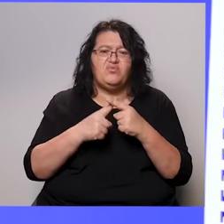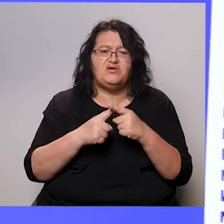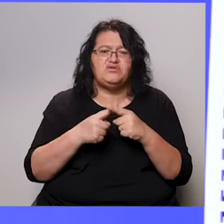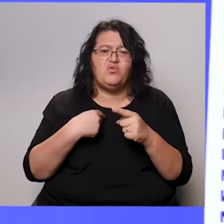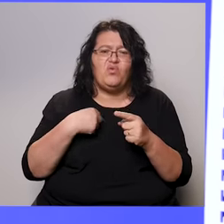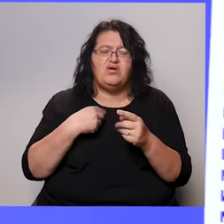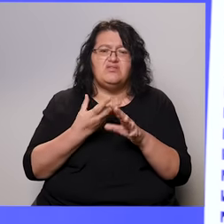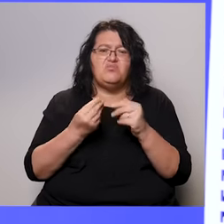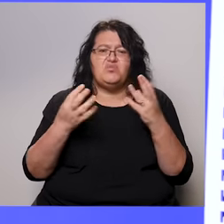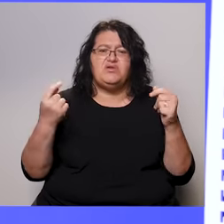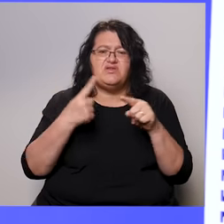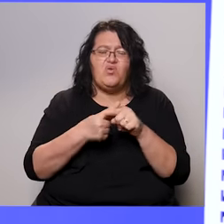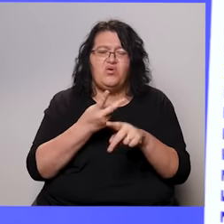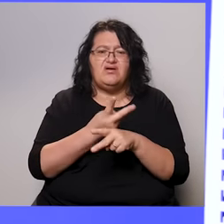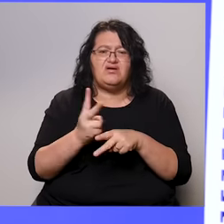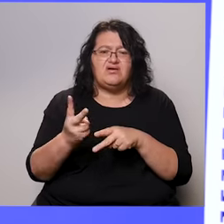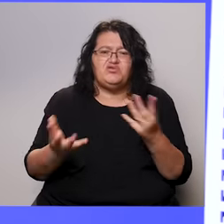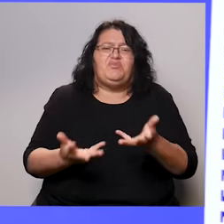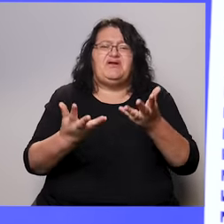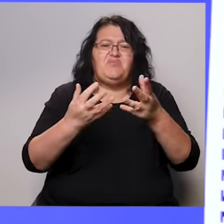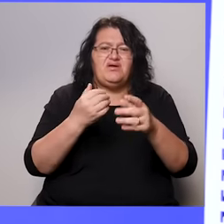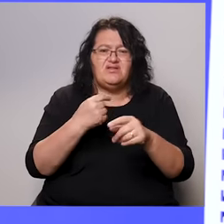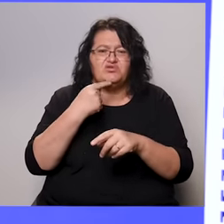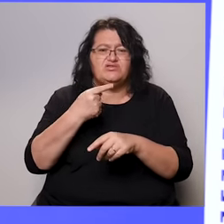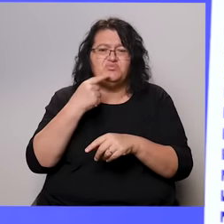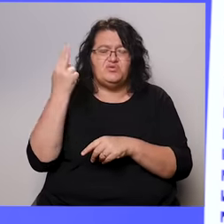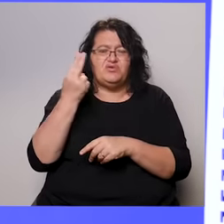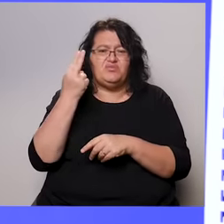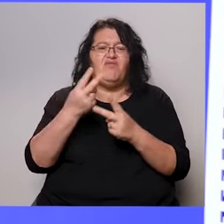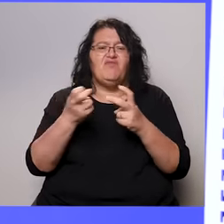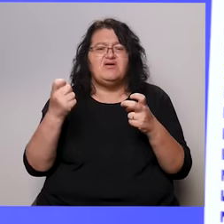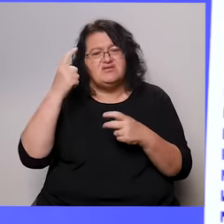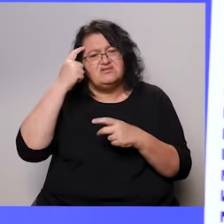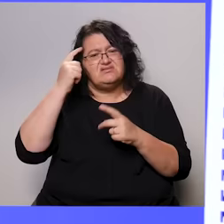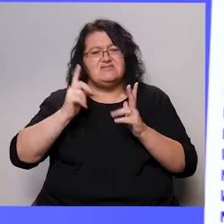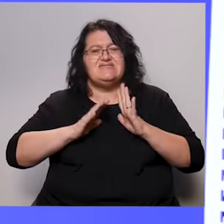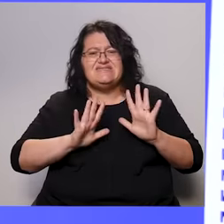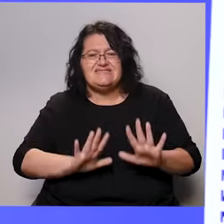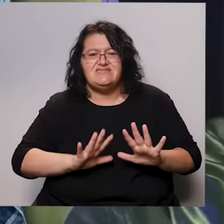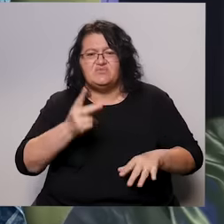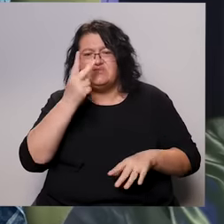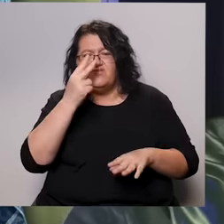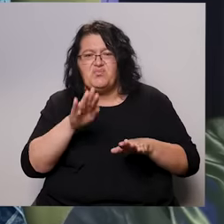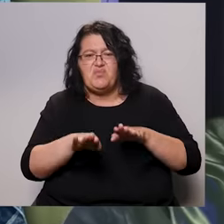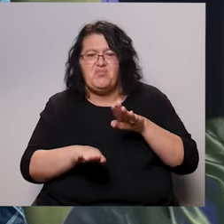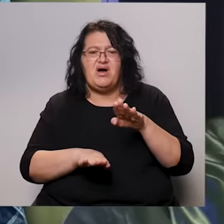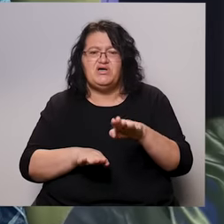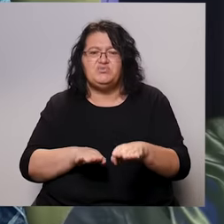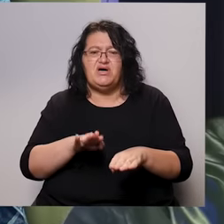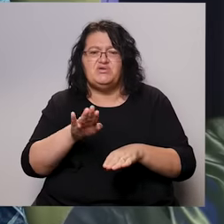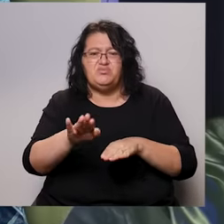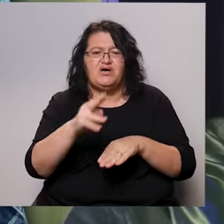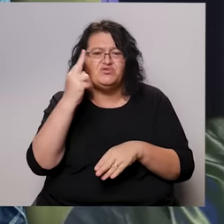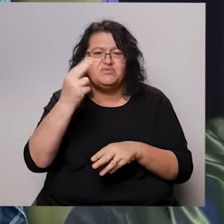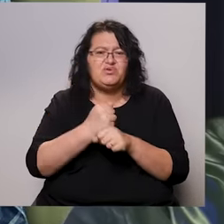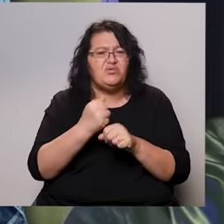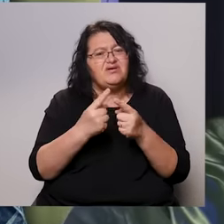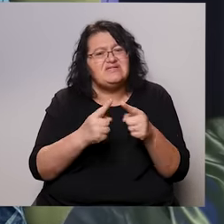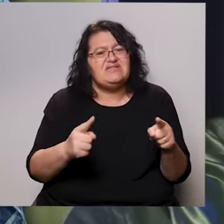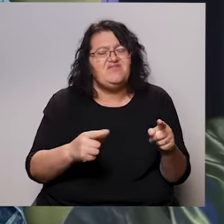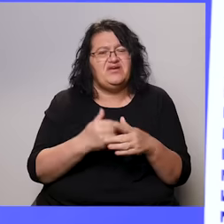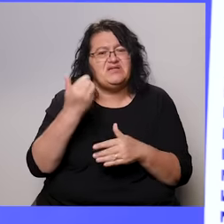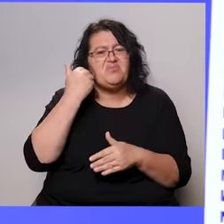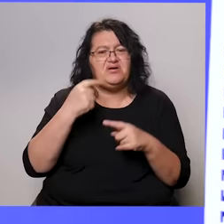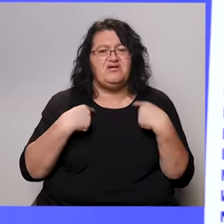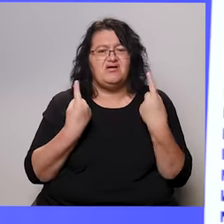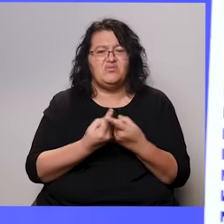aruncăm de multe ori cu grabă în ceea ce Dumnezeu ne vorbește, fără să stăm să vedem pașii cu care Dumnezeu lucrează. Da,